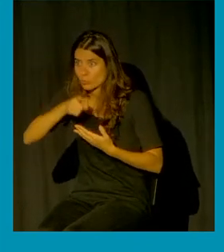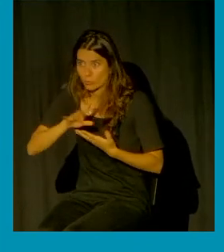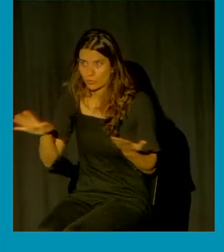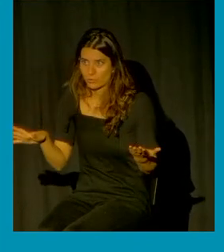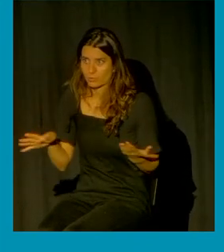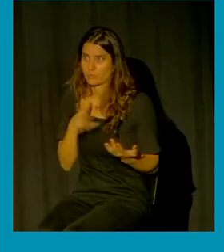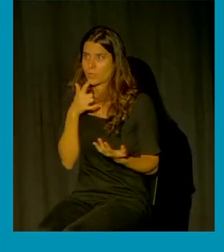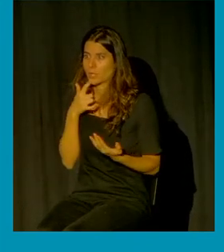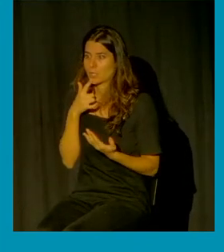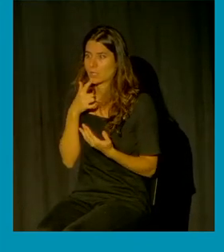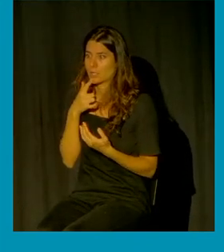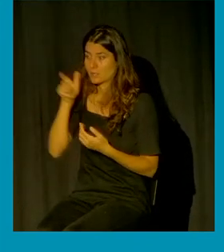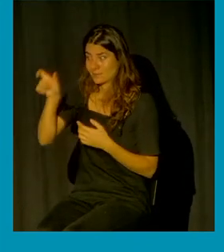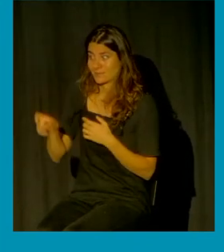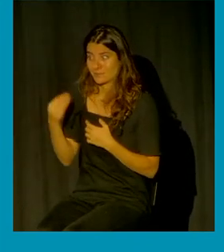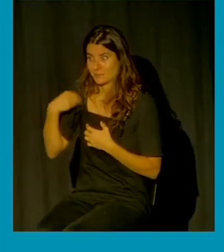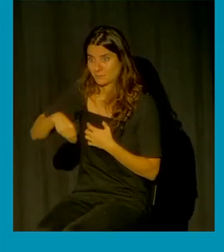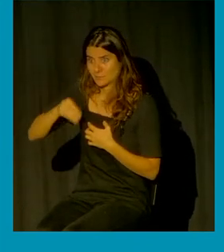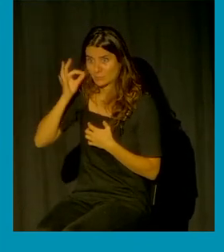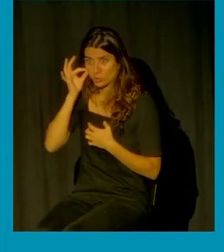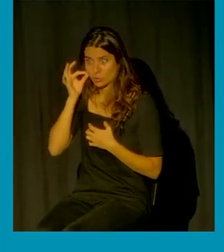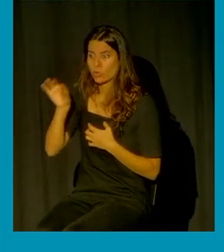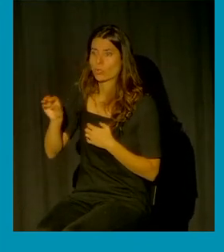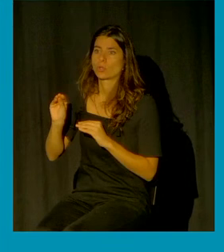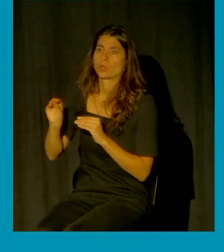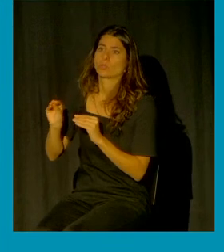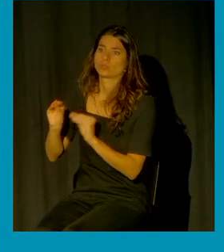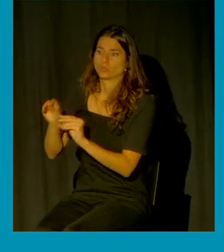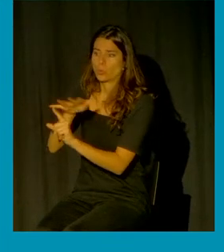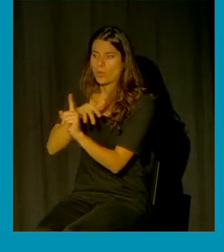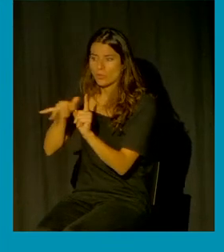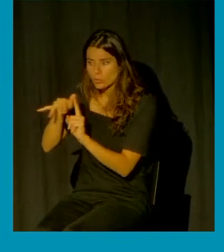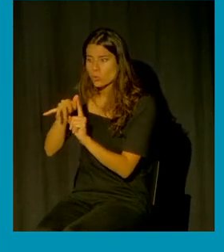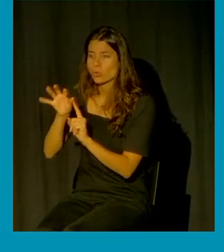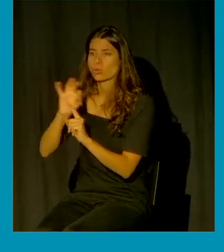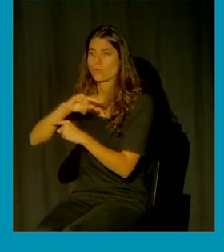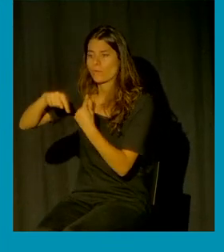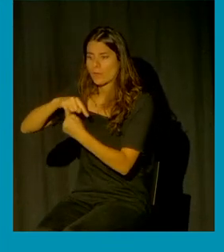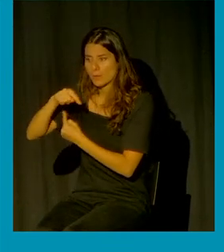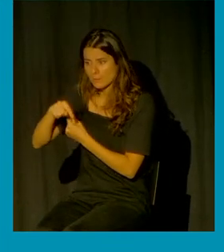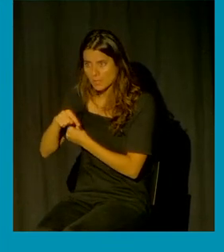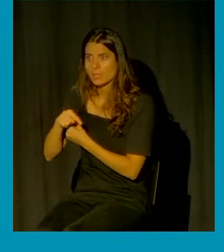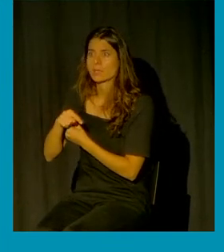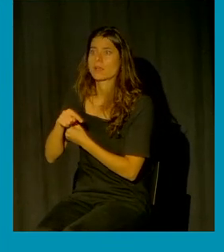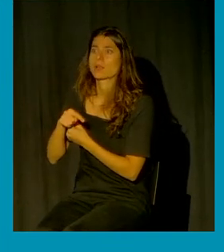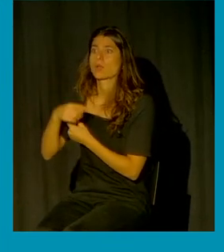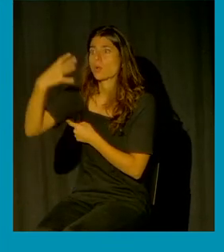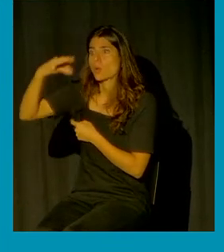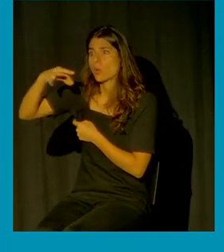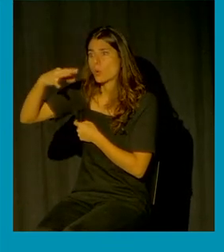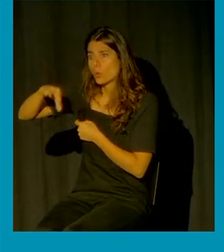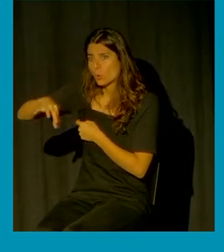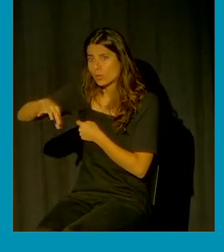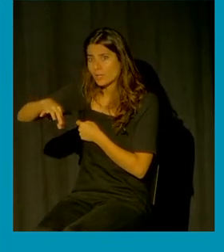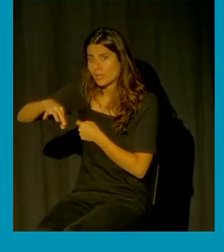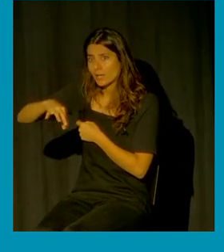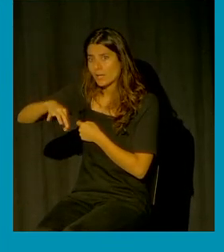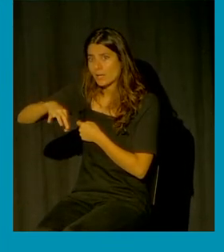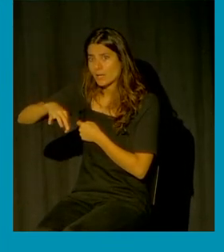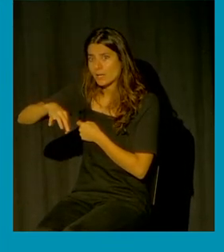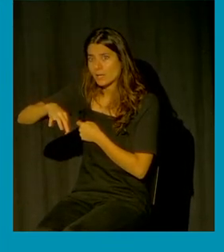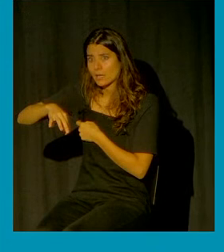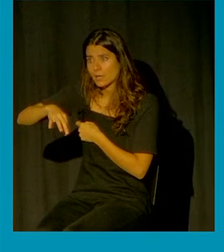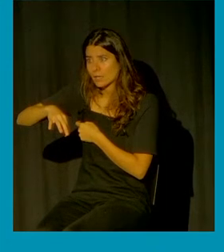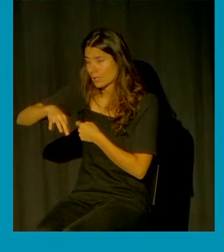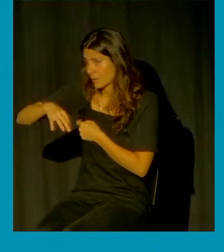l'entorn de la Tiziana la seva família el llegat històric l'única representació viva d'aquella persona és